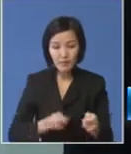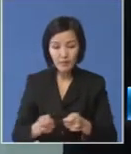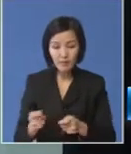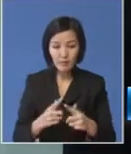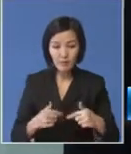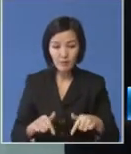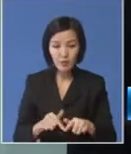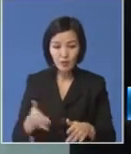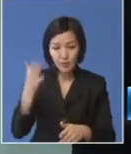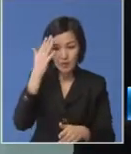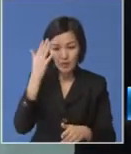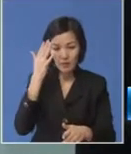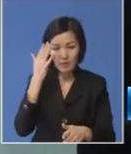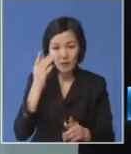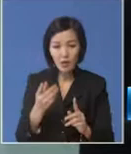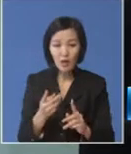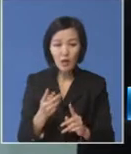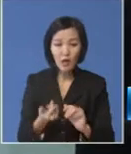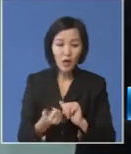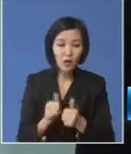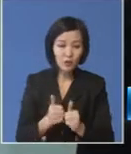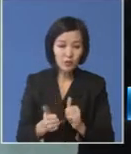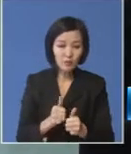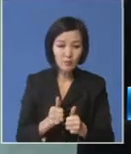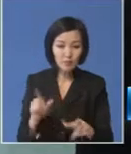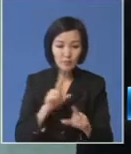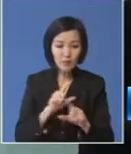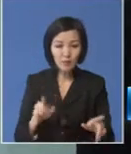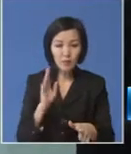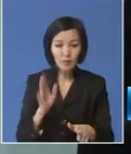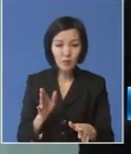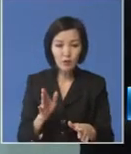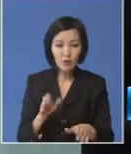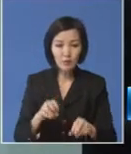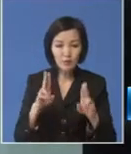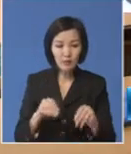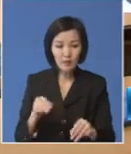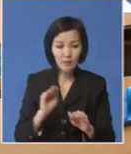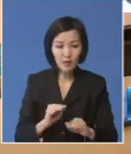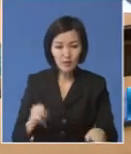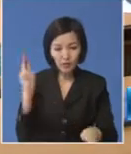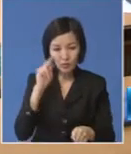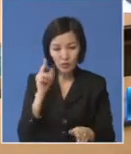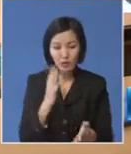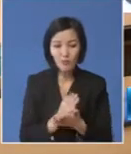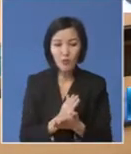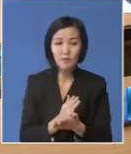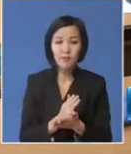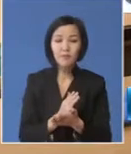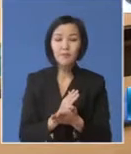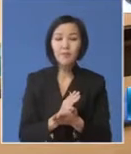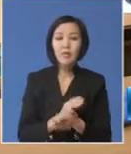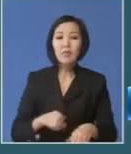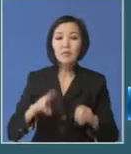ұйымдастыруымен дарын бейімдік ауысым мектебі болады. Сол мектепте біз арнайы балаларды дайындаймыз. Оқушылардың білімін арнайы